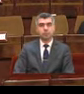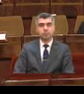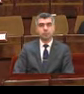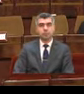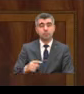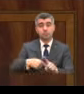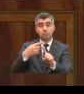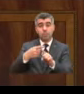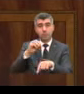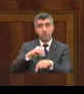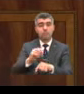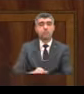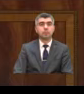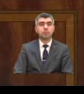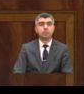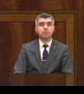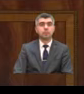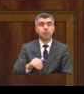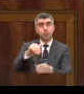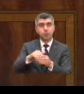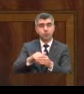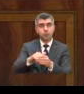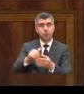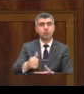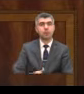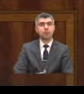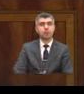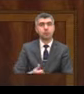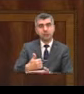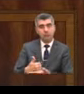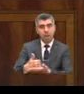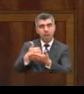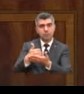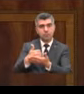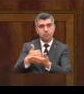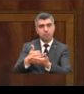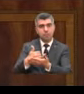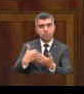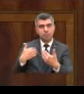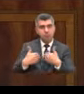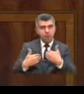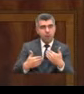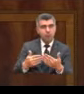كذلك استمرار خدمات صندوق التماسك الاجتماعي